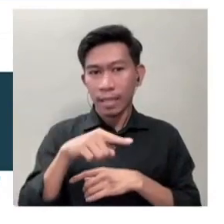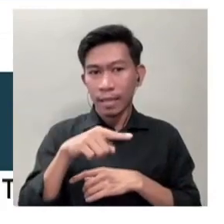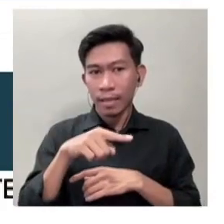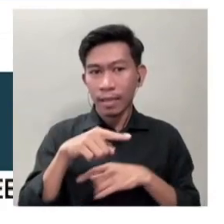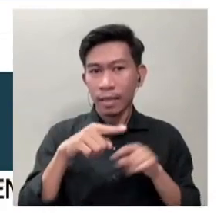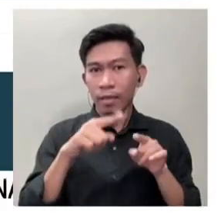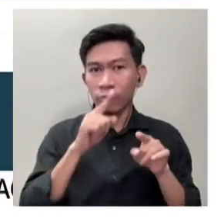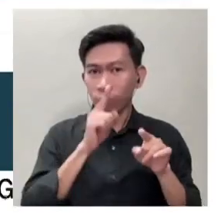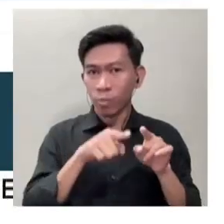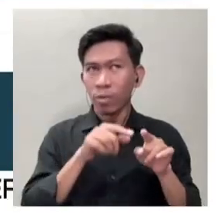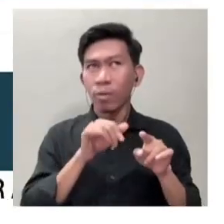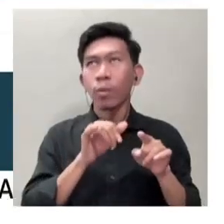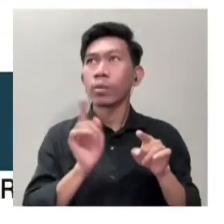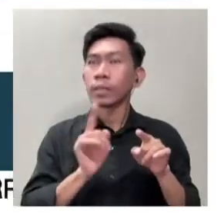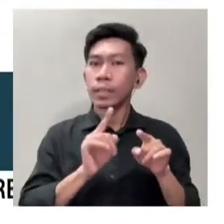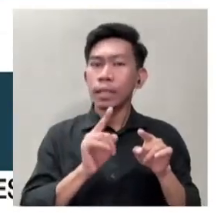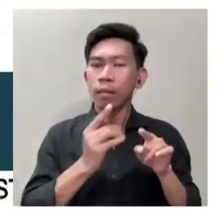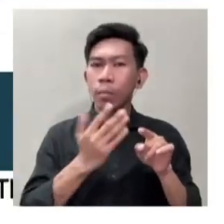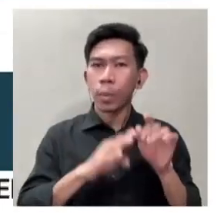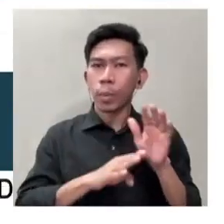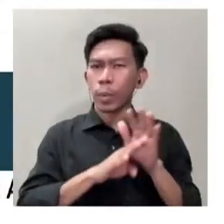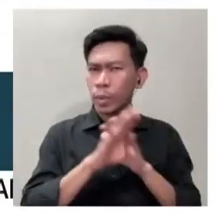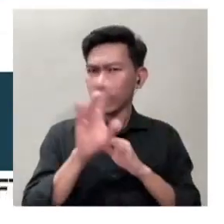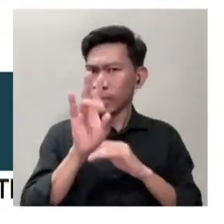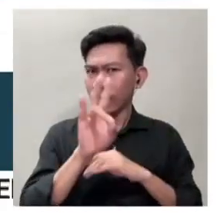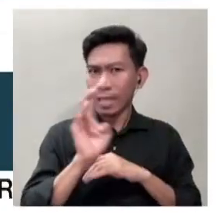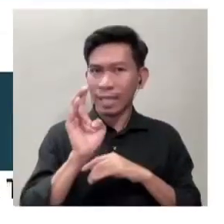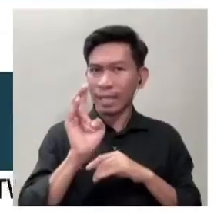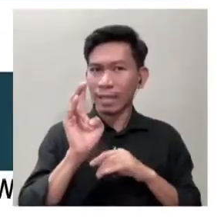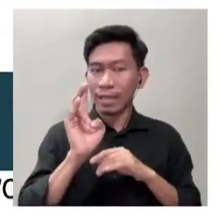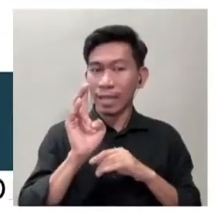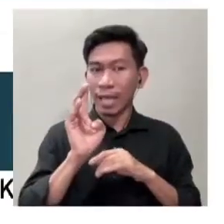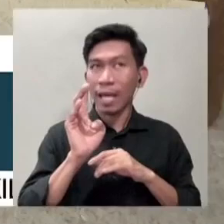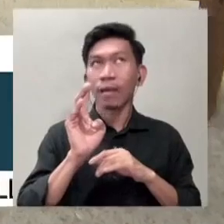at that time is makyat ang Thailand ng